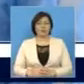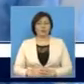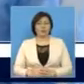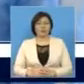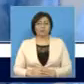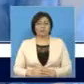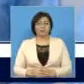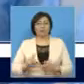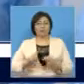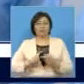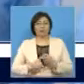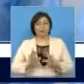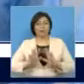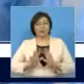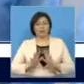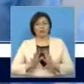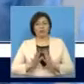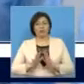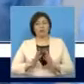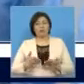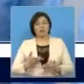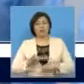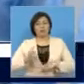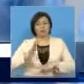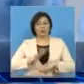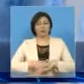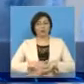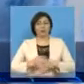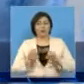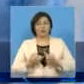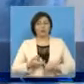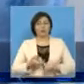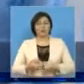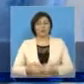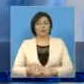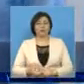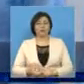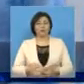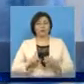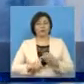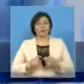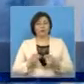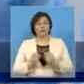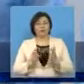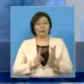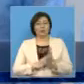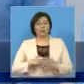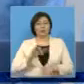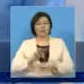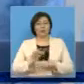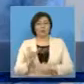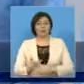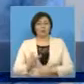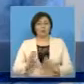эпидемиологиялық жағдай өте күрделеніп кеткеніне байланысты, ковидпен науқастанып қойған азаматтардың